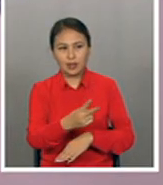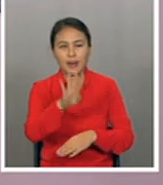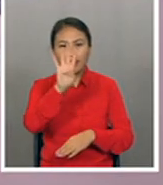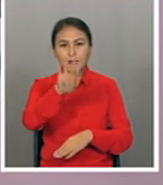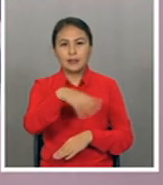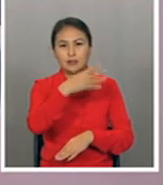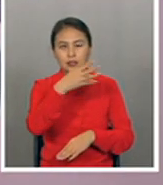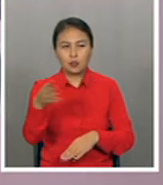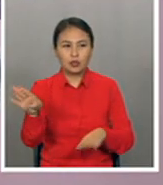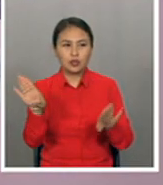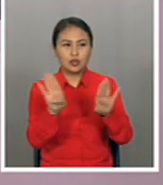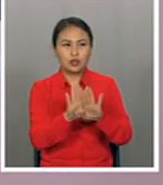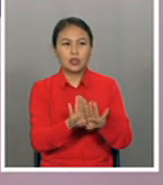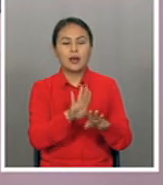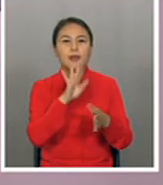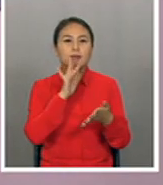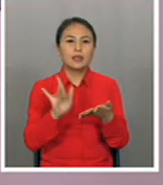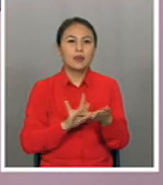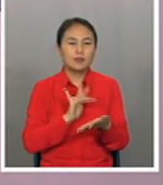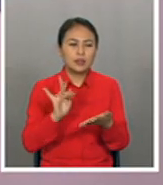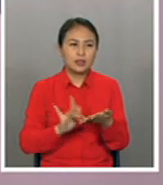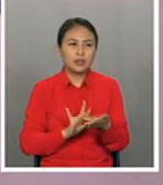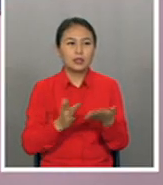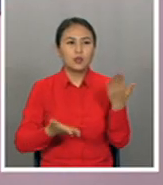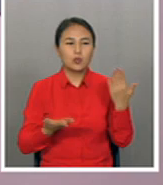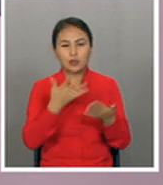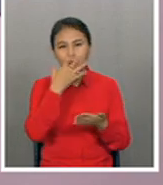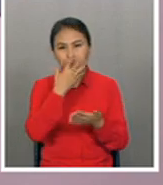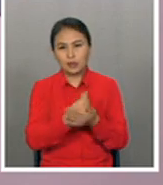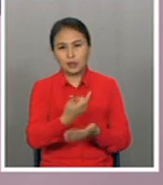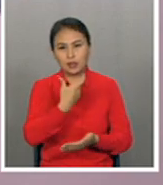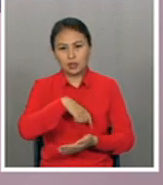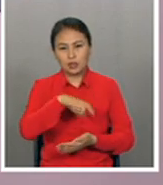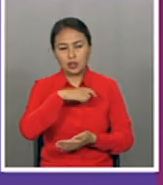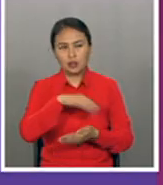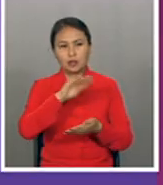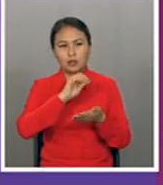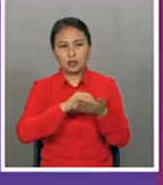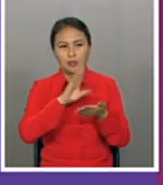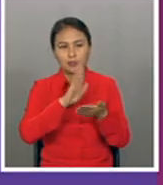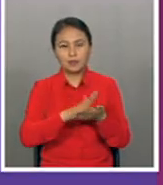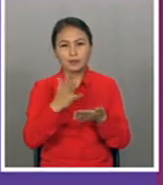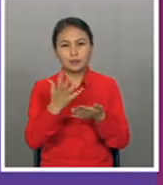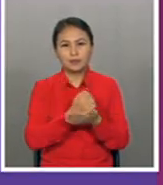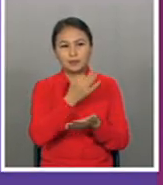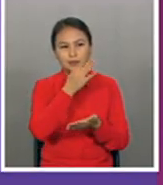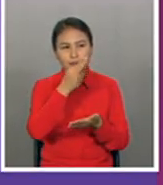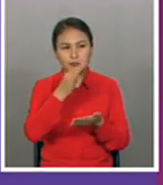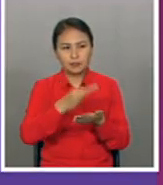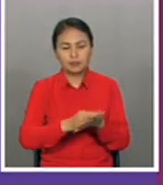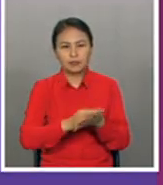бойынша дәптерлеріңе өз беттеріңше өрнек құрастырып, мәнін табыңдар.